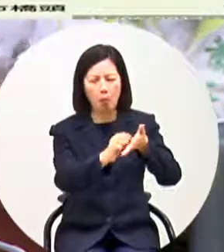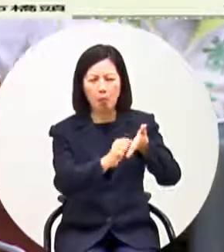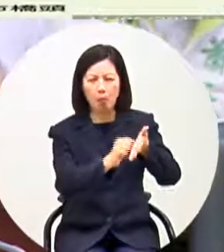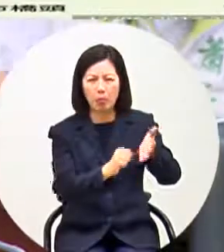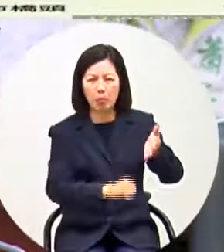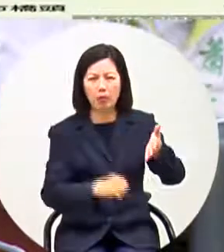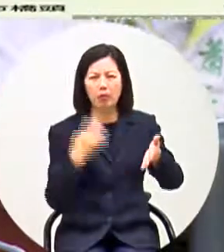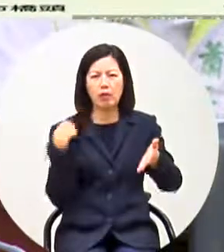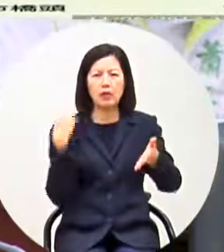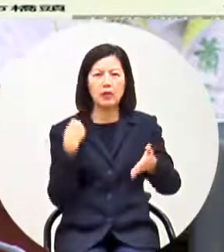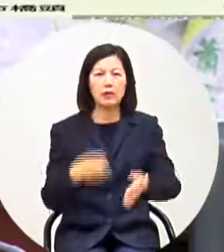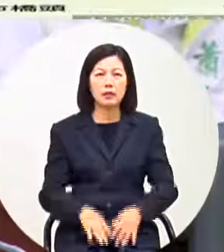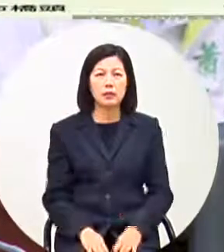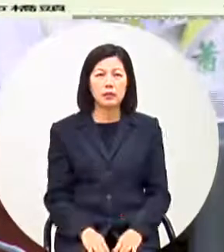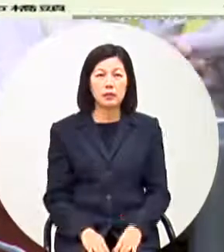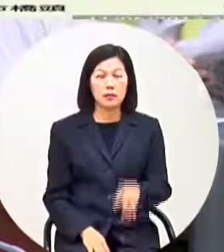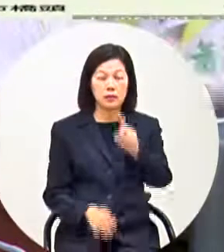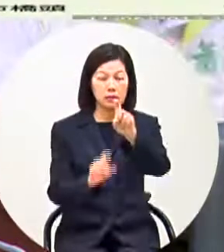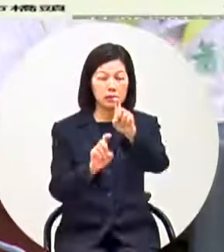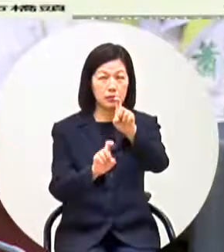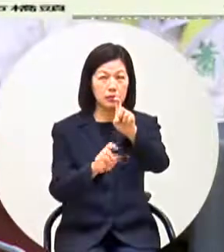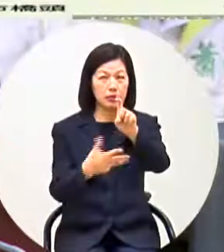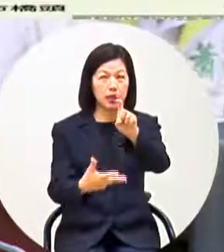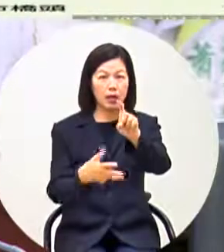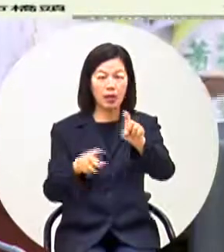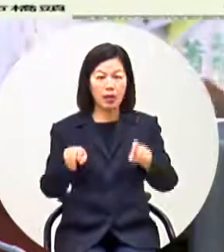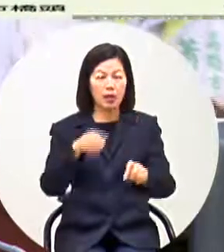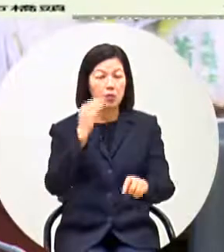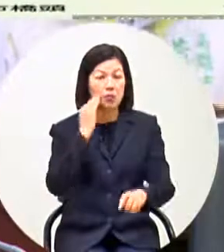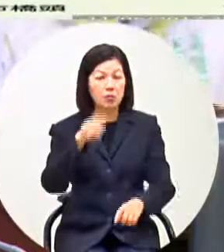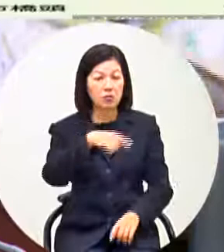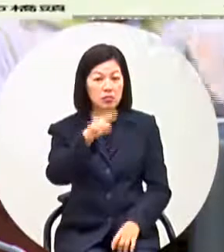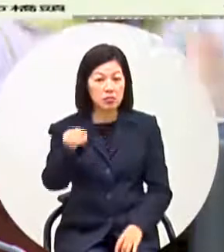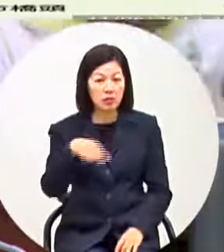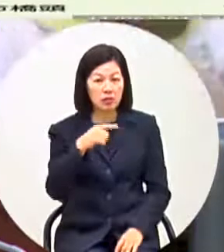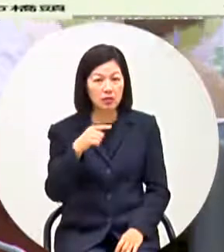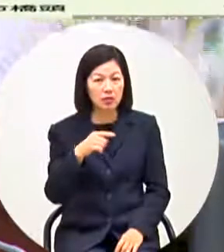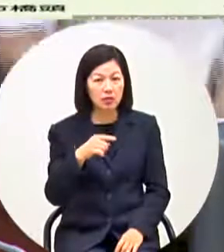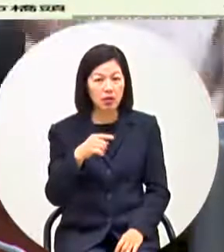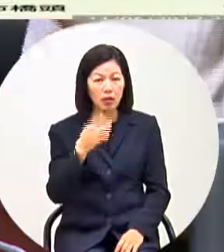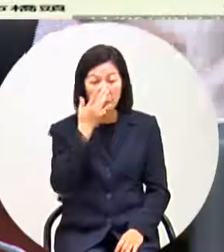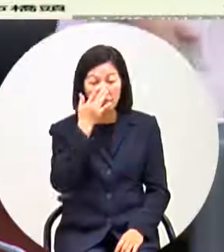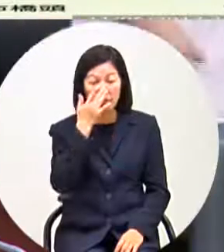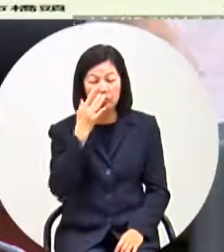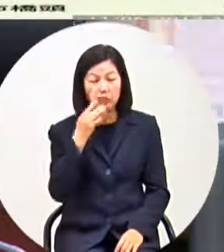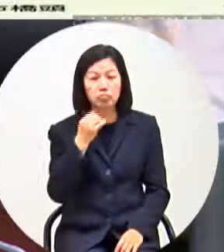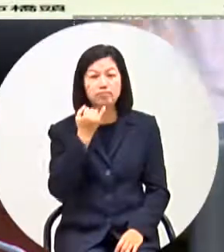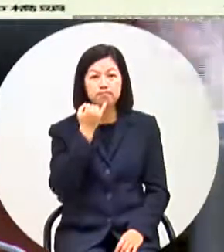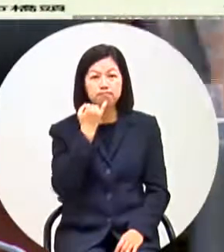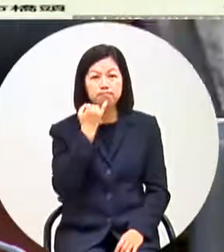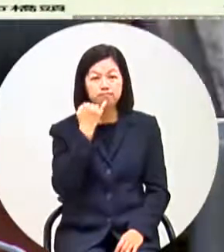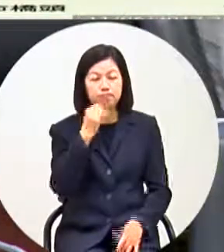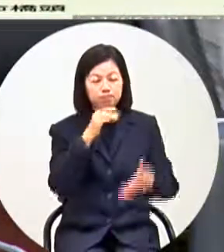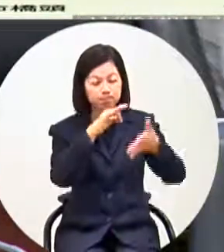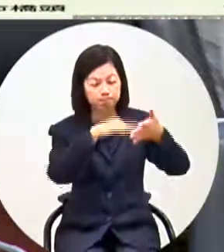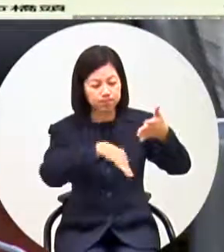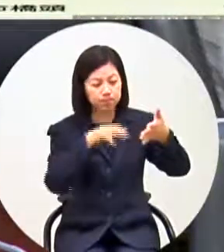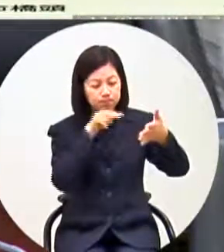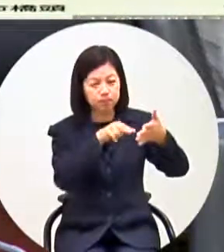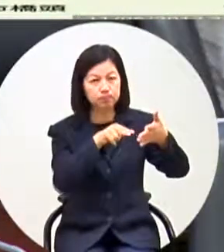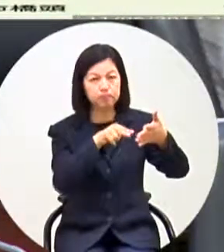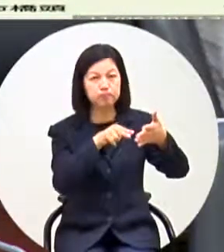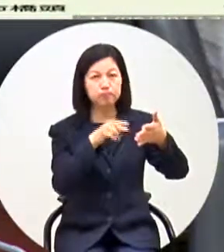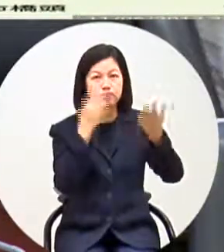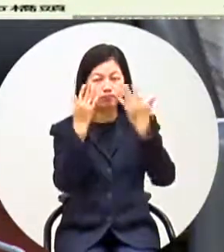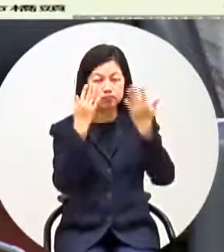果大家不太了解的话。哦，这张是11月18号，是晚上10点多。